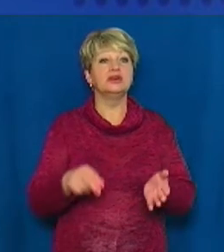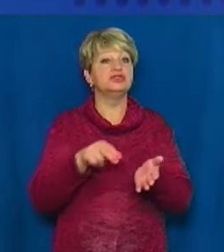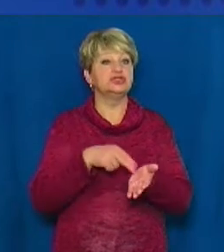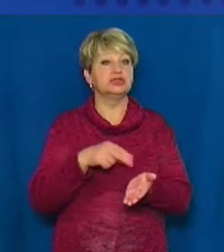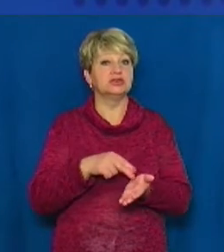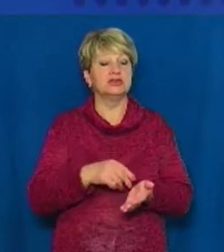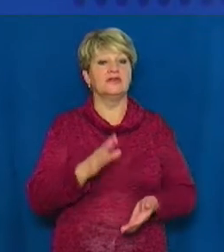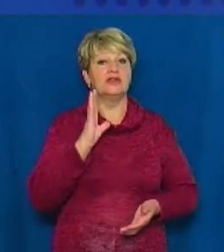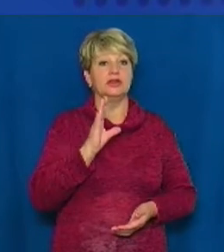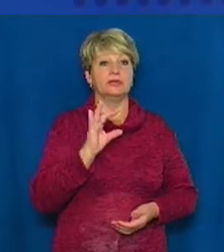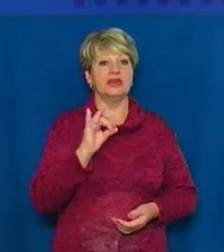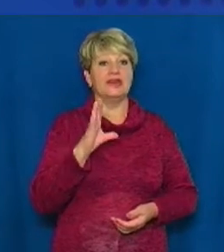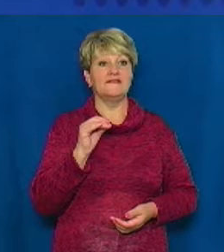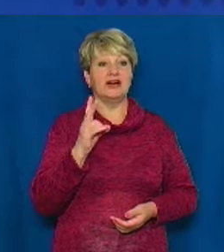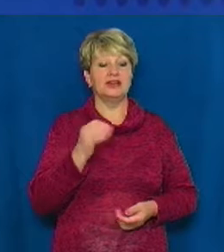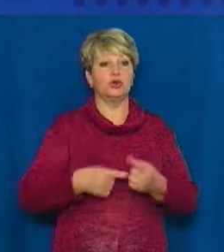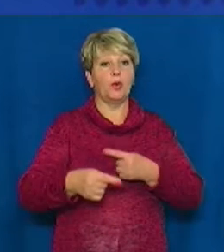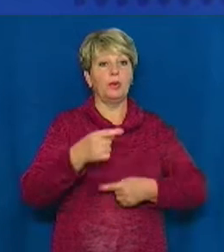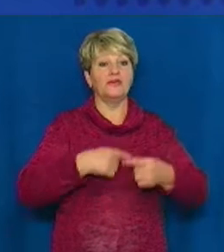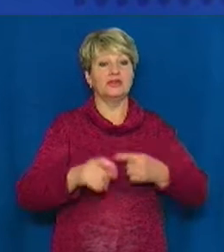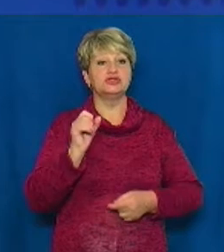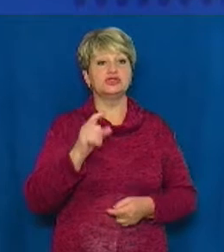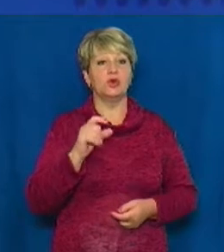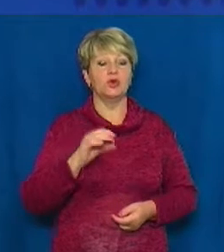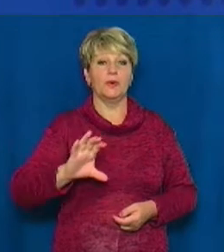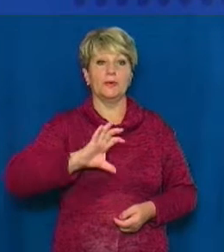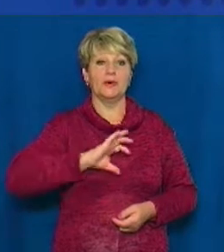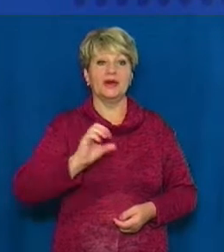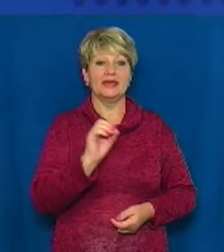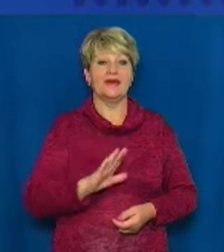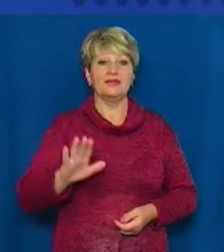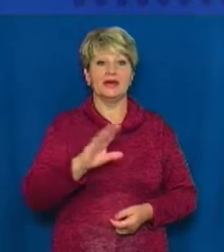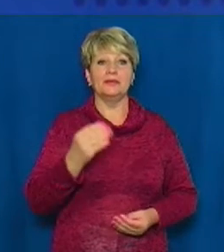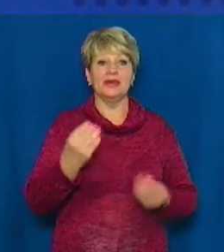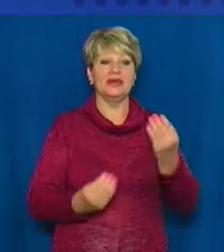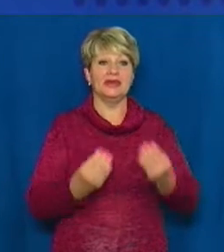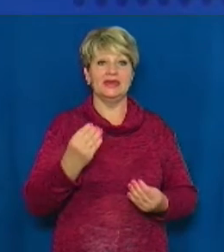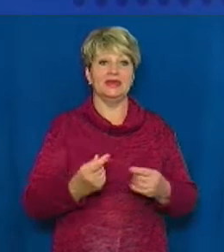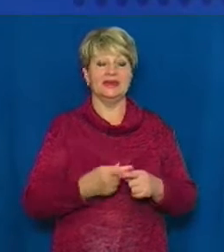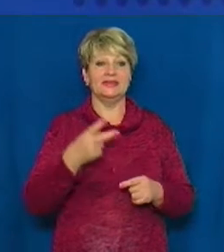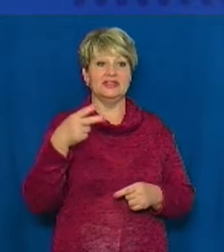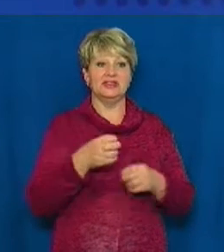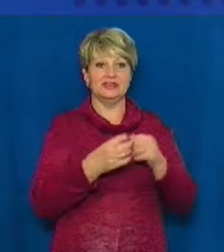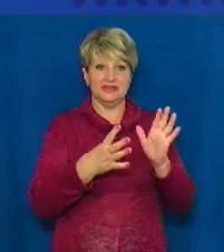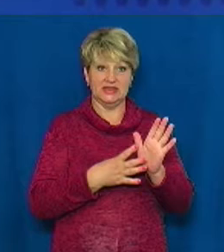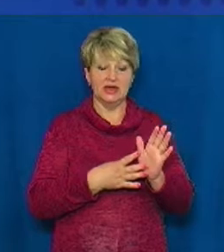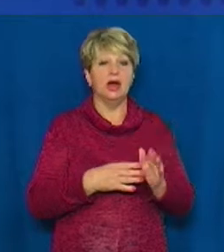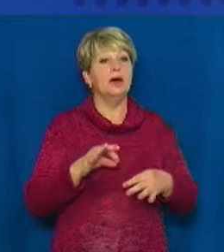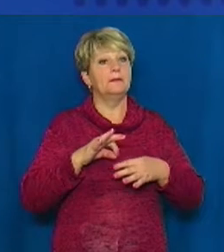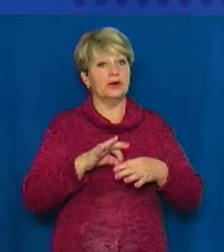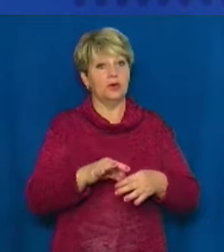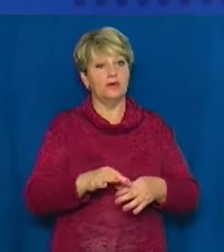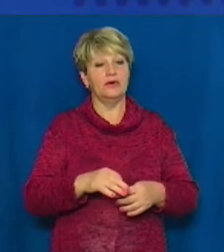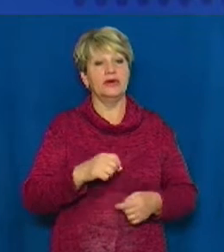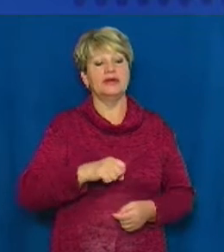Черкащанин Володимир Іваненко повернувся золотою нагородою Європейських ігор «Мастерс 2019». Вони проходили в